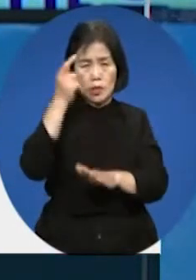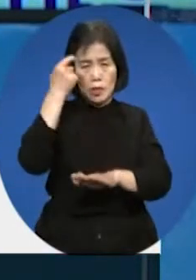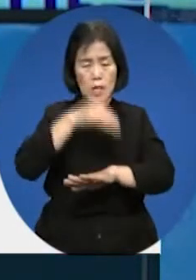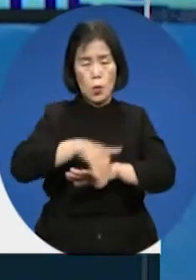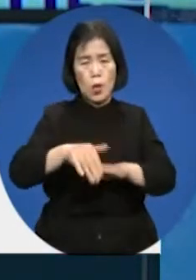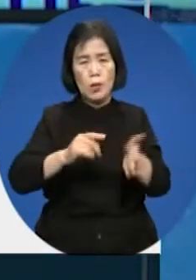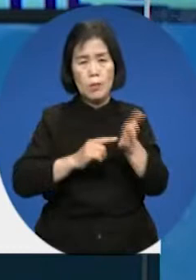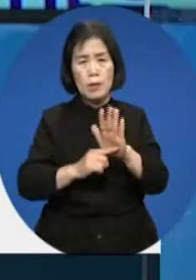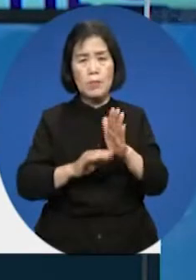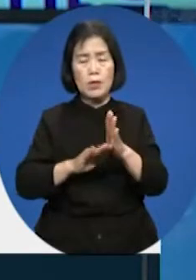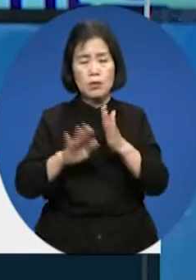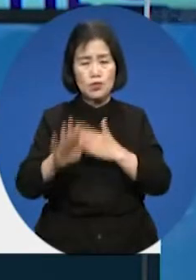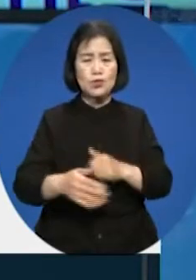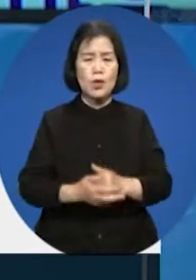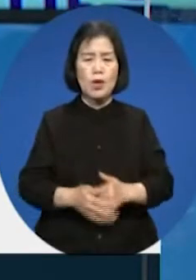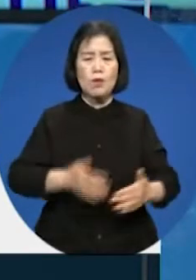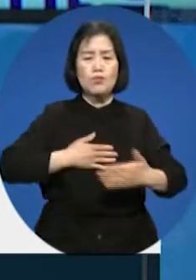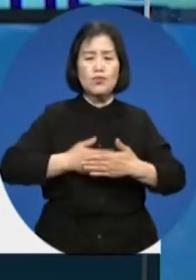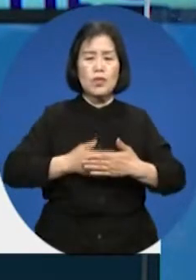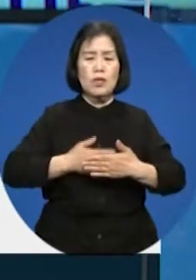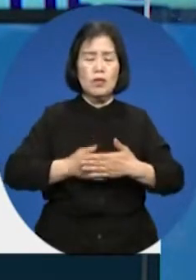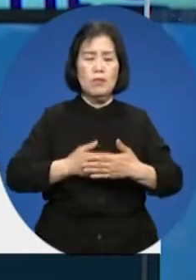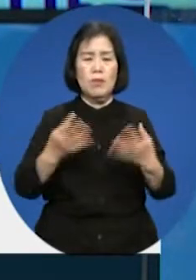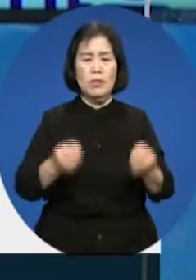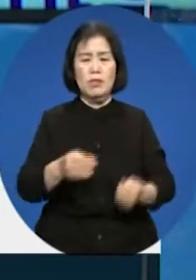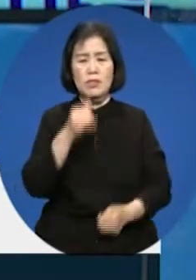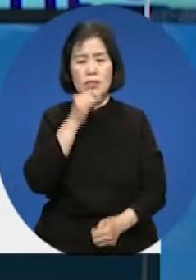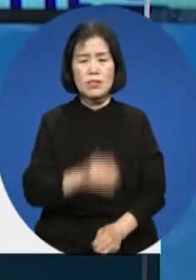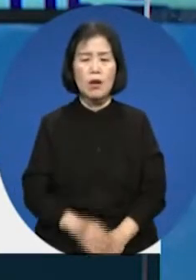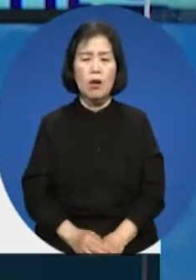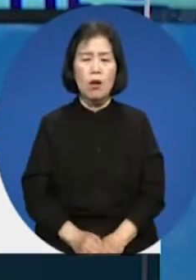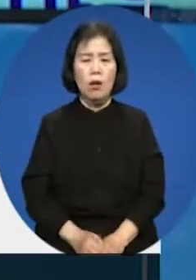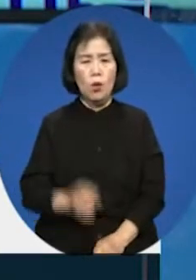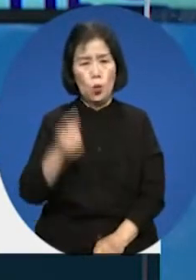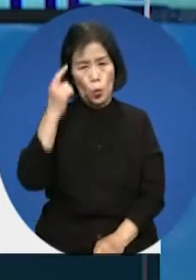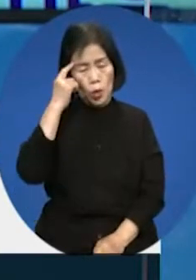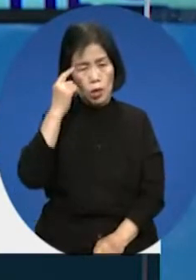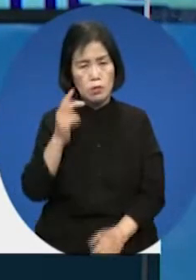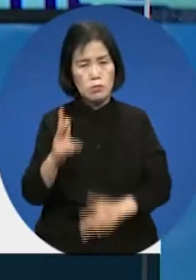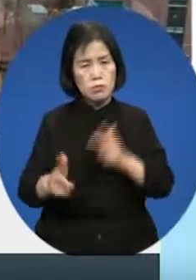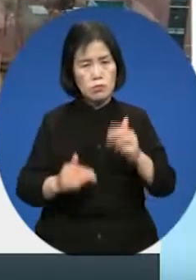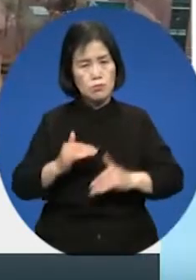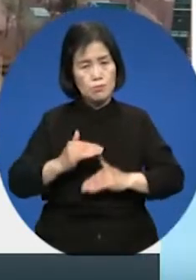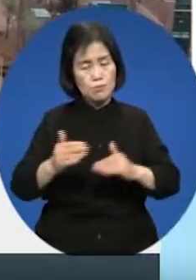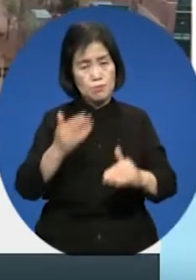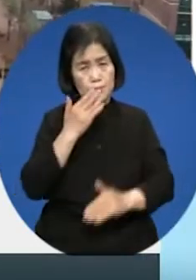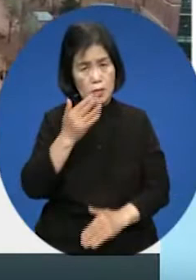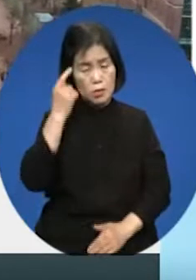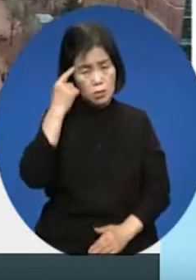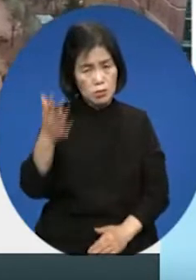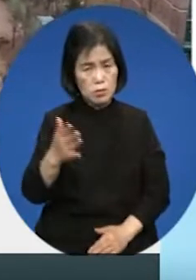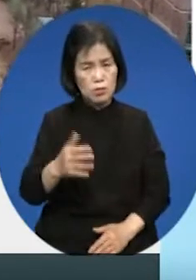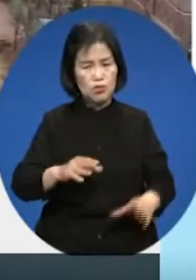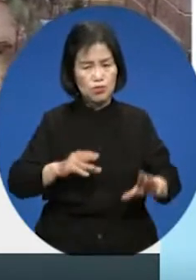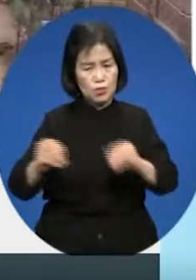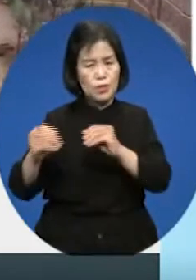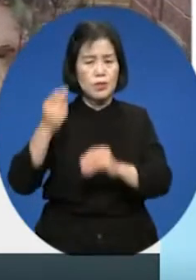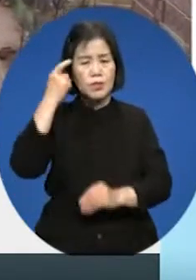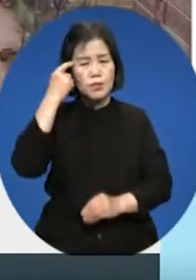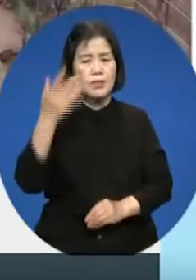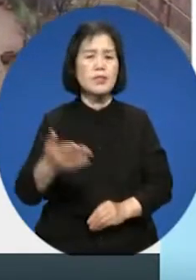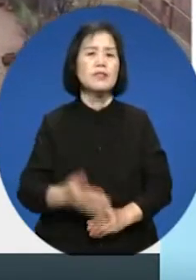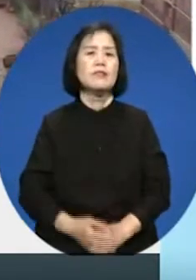발표되고 나서 시민들께서 많이 불안해하십니다. 계속 이 사업을 진행할 건지 네. 안 할 건지 걱정을 많이